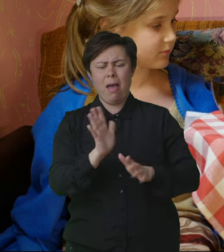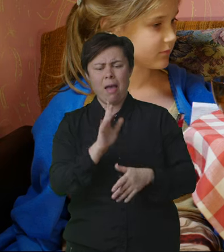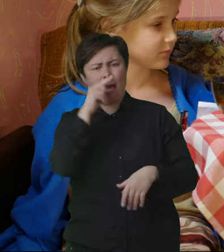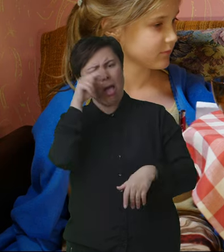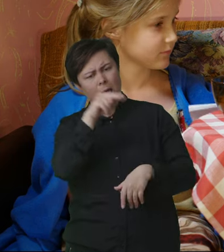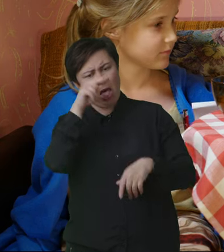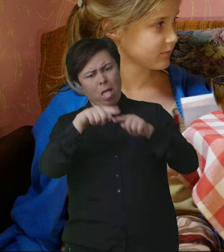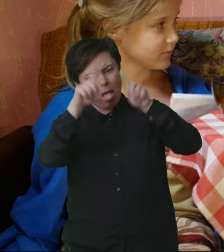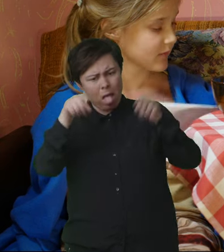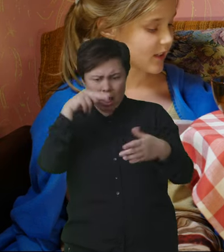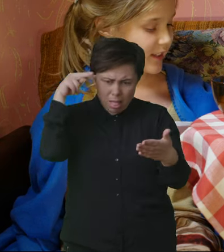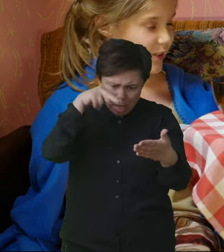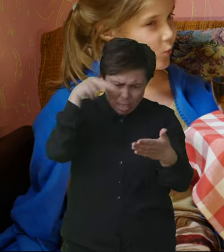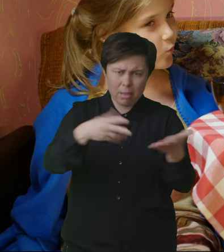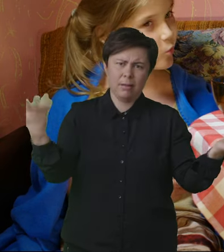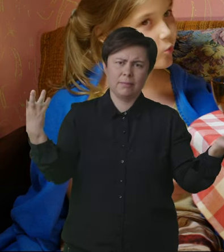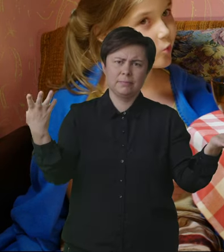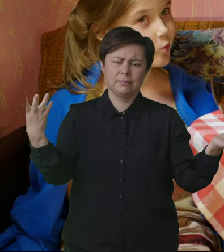oczy w ekran wlepniać.